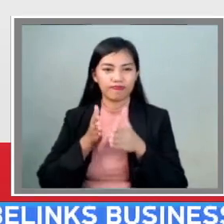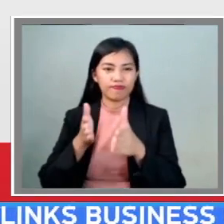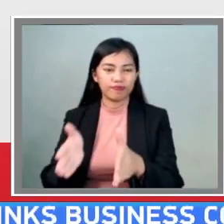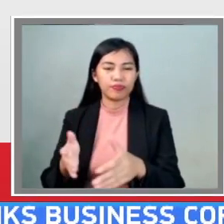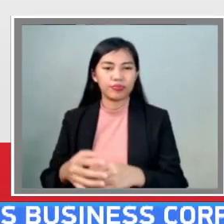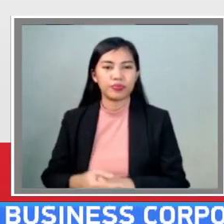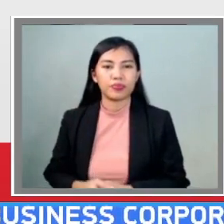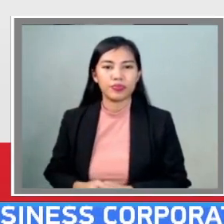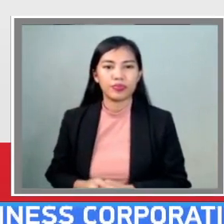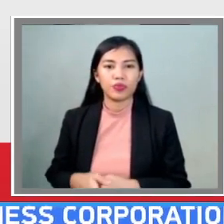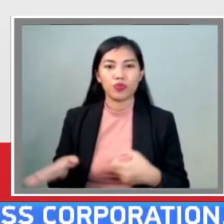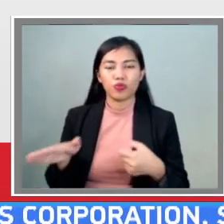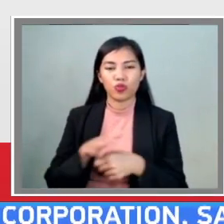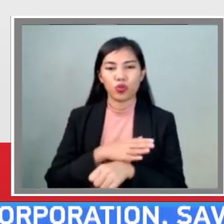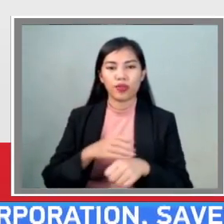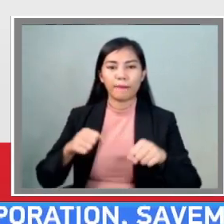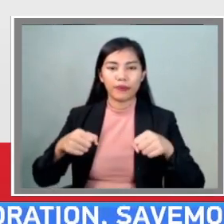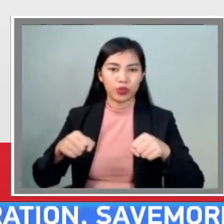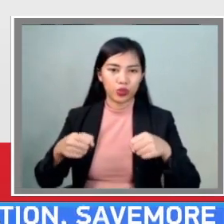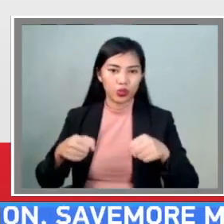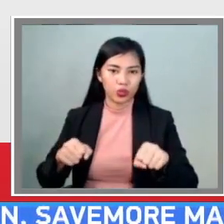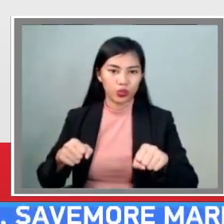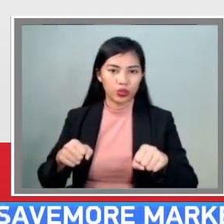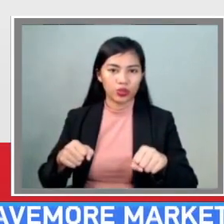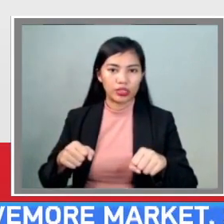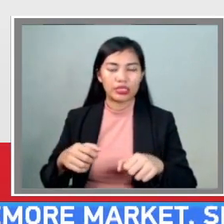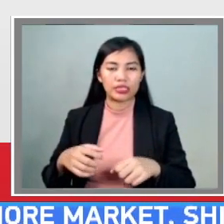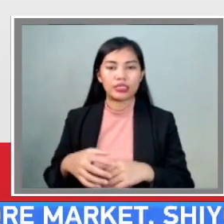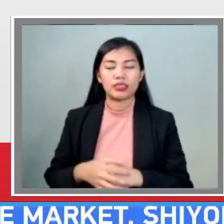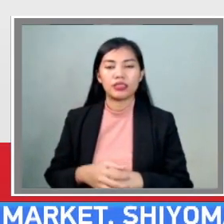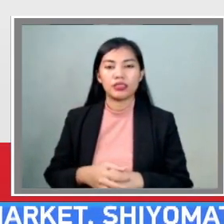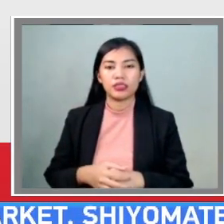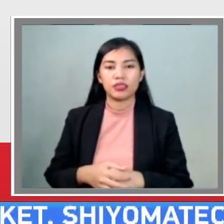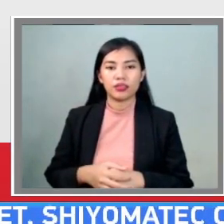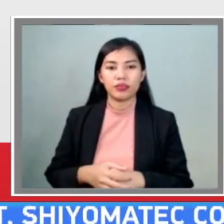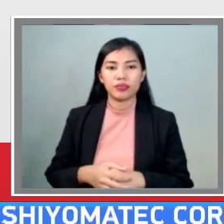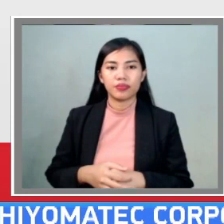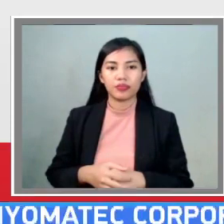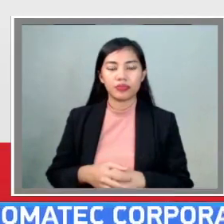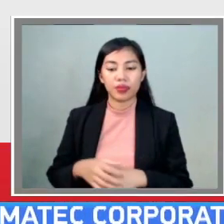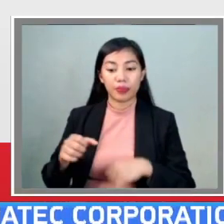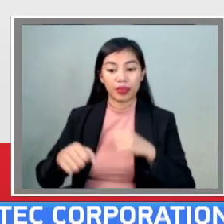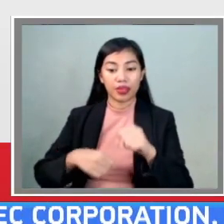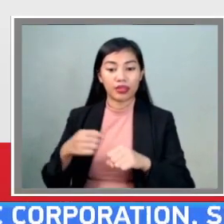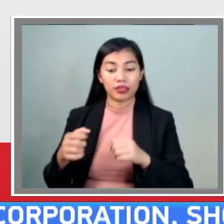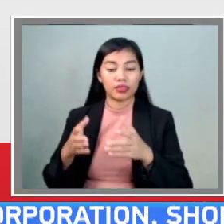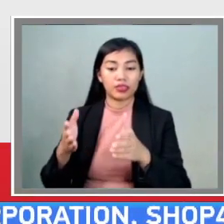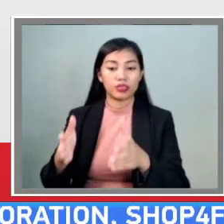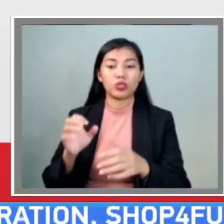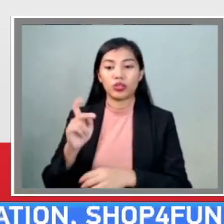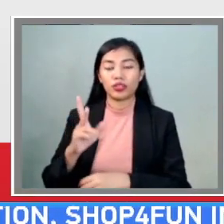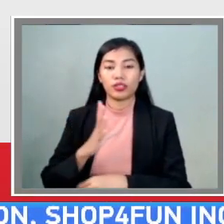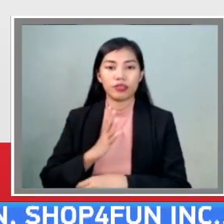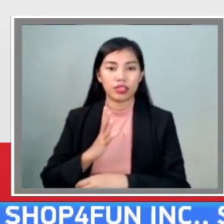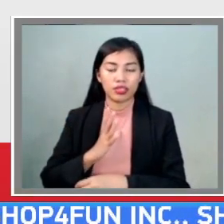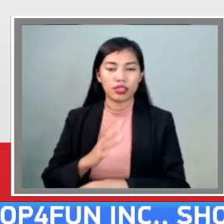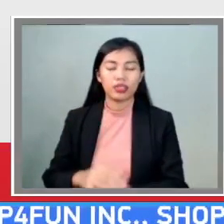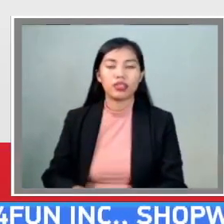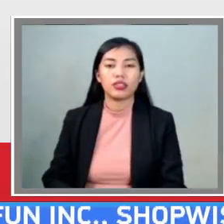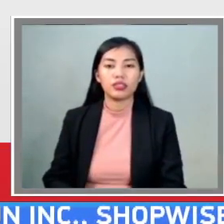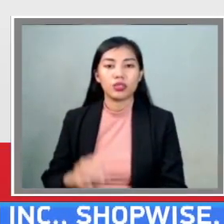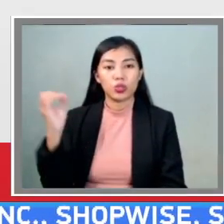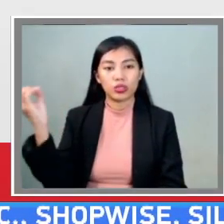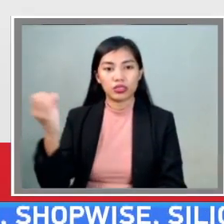ng motorsiklo ang bike lanes. Okay naman ang bike lane sa Biyaheng Ortigas ayon kay Jam Rocha. Pero ang